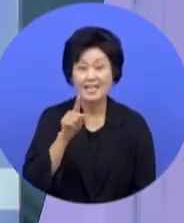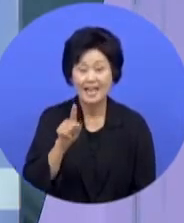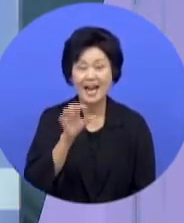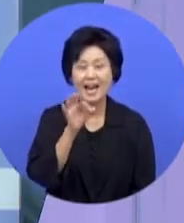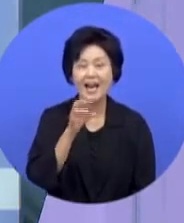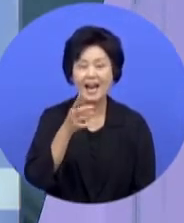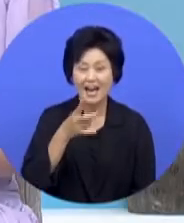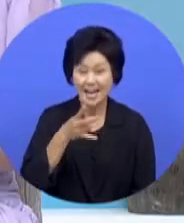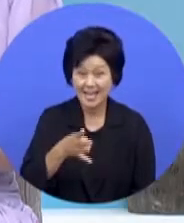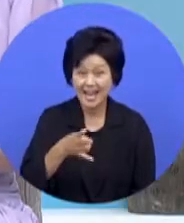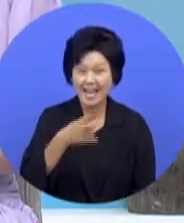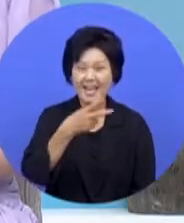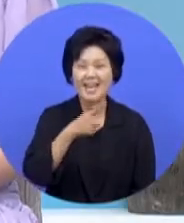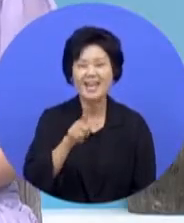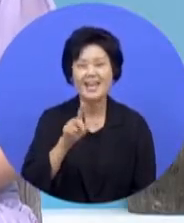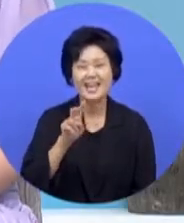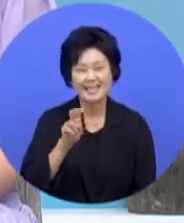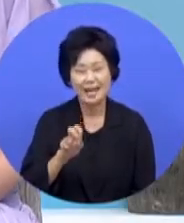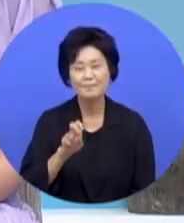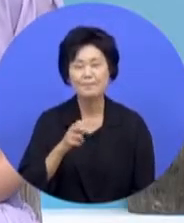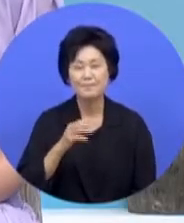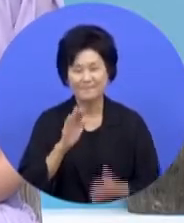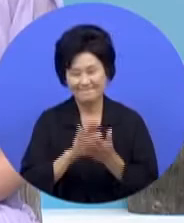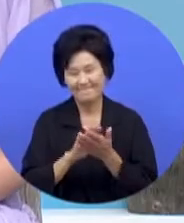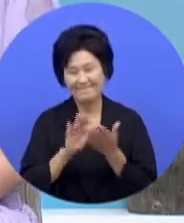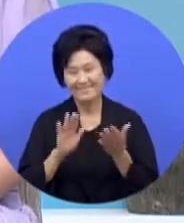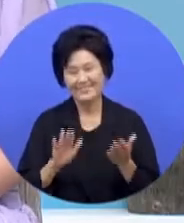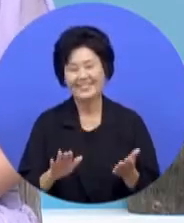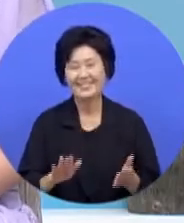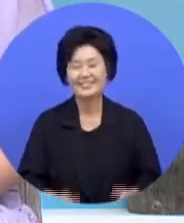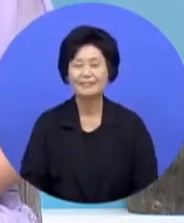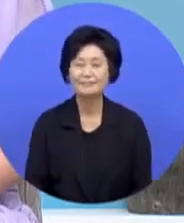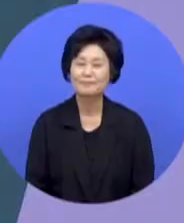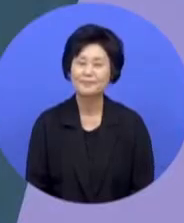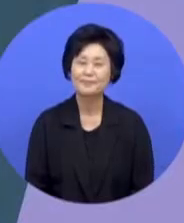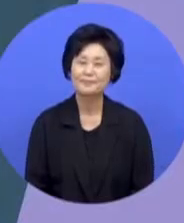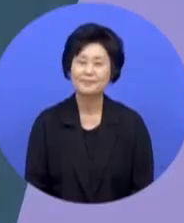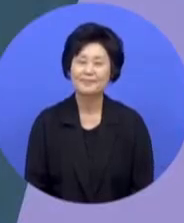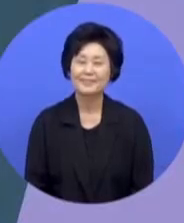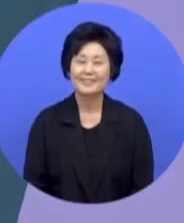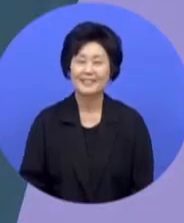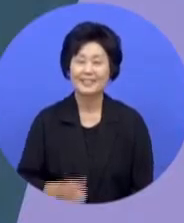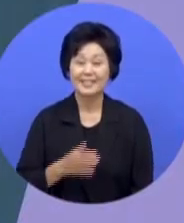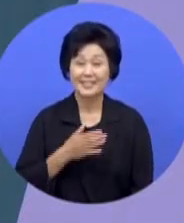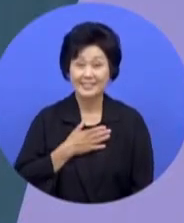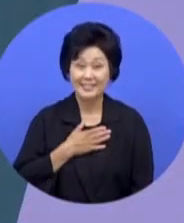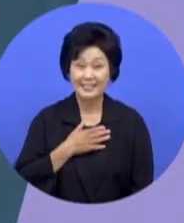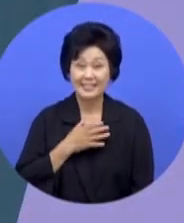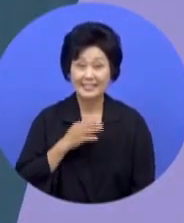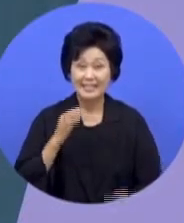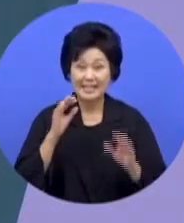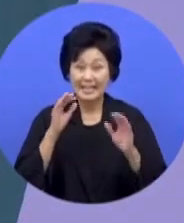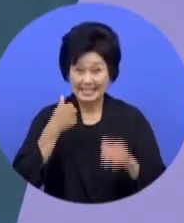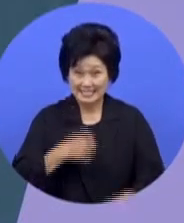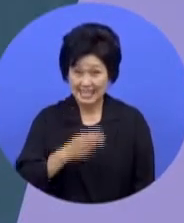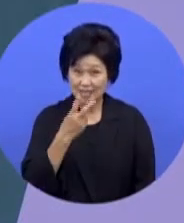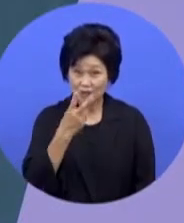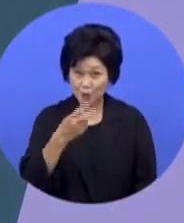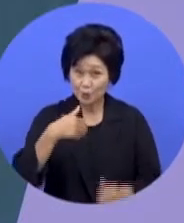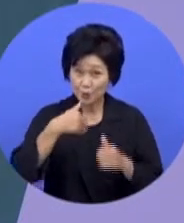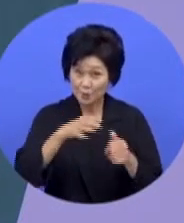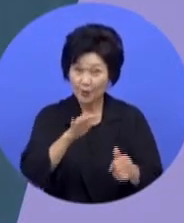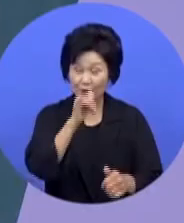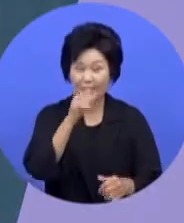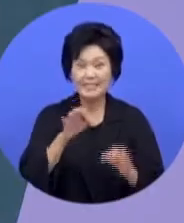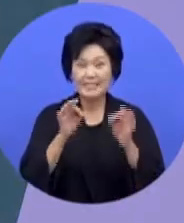아, 또 부르십니다. 네. 네, 자, 그리고요. 네, 안녕하세요. 저는 인천기독국제학교에서 두 아이를 보내고 있는 김주영